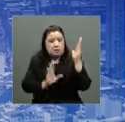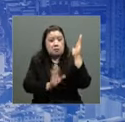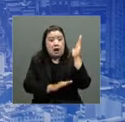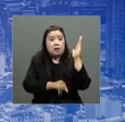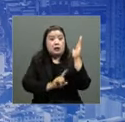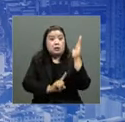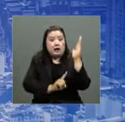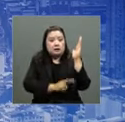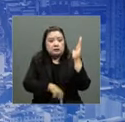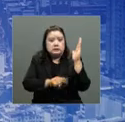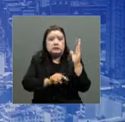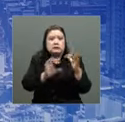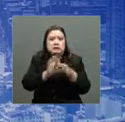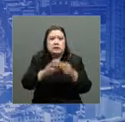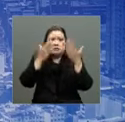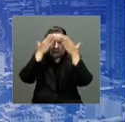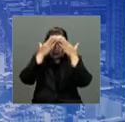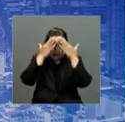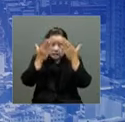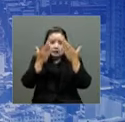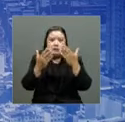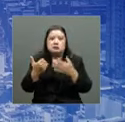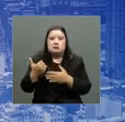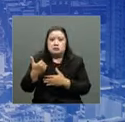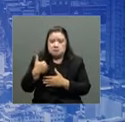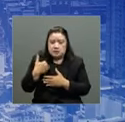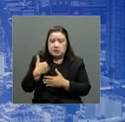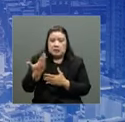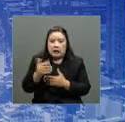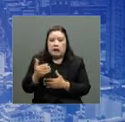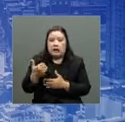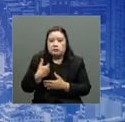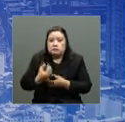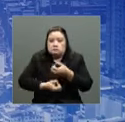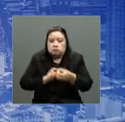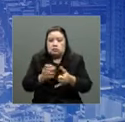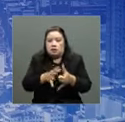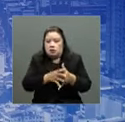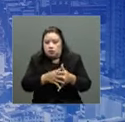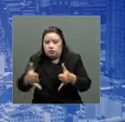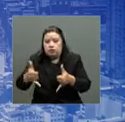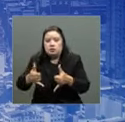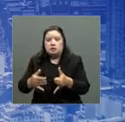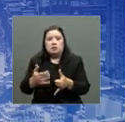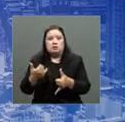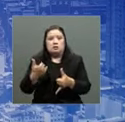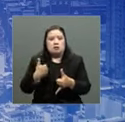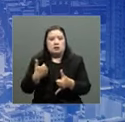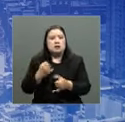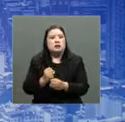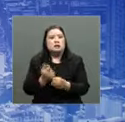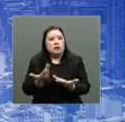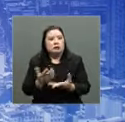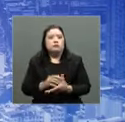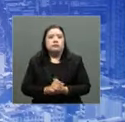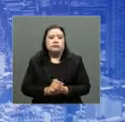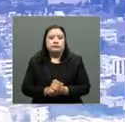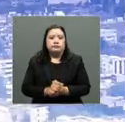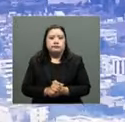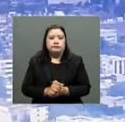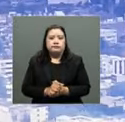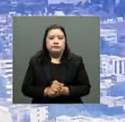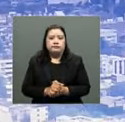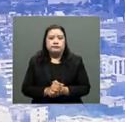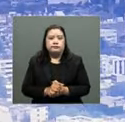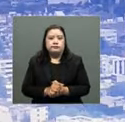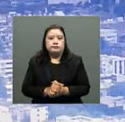าจากการปฏิบัติศาสนกิจแล้วอาจจะถ่ายทอดเรื่องของการติดเชื้อไปยังคนใกล้ชิดค่ะเชิญคุณหมอค่ะ ครับ